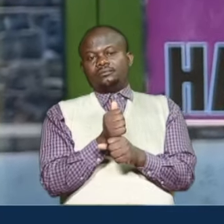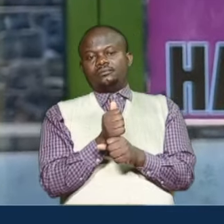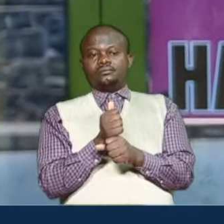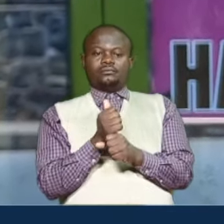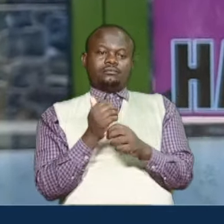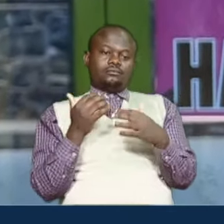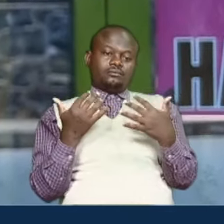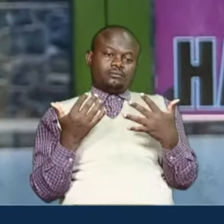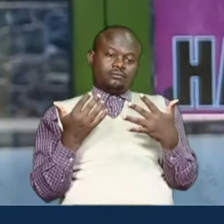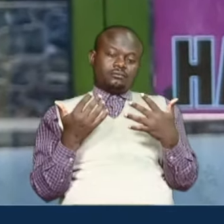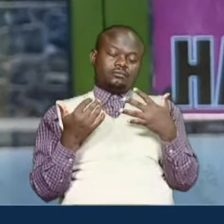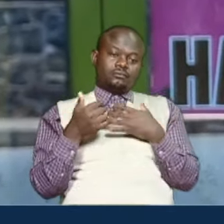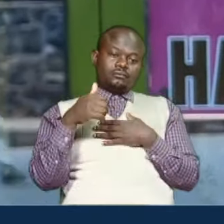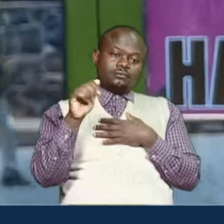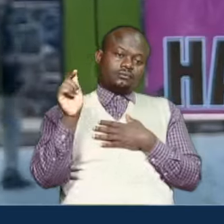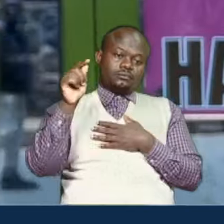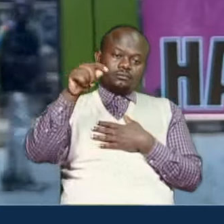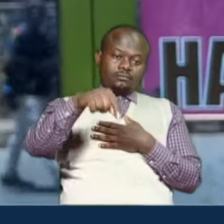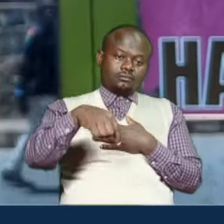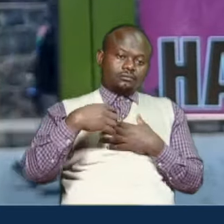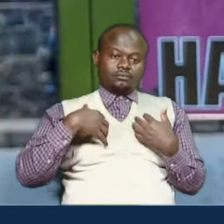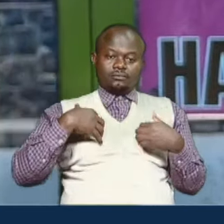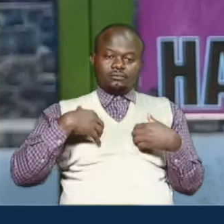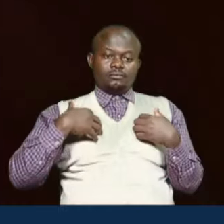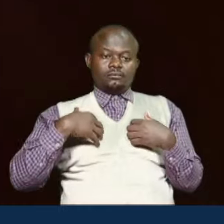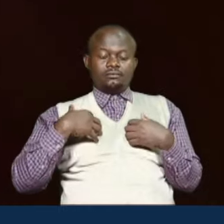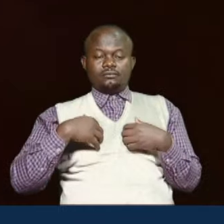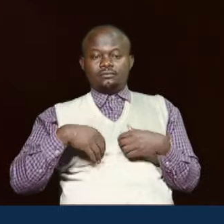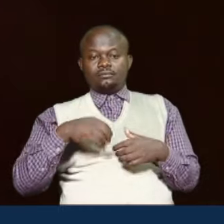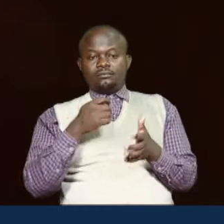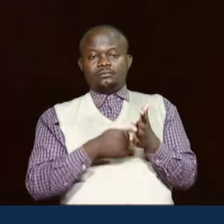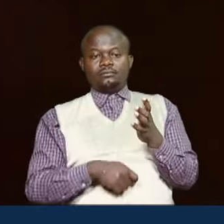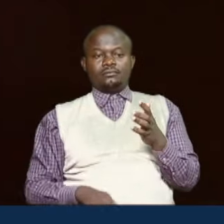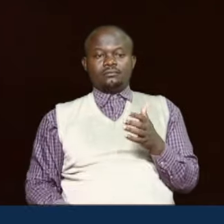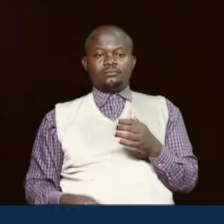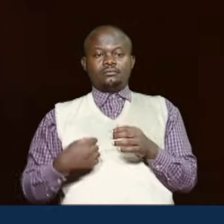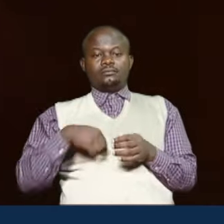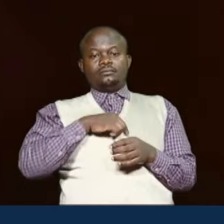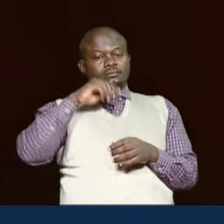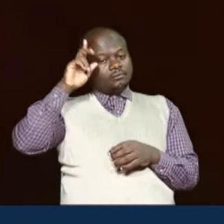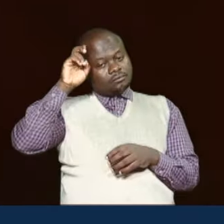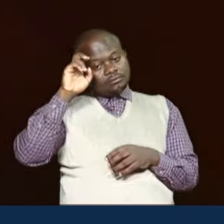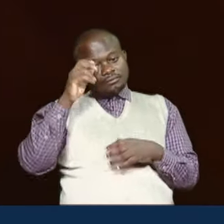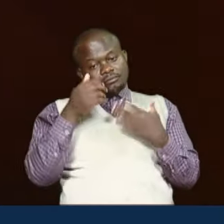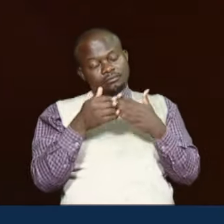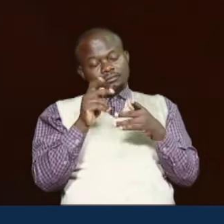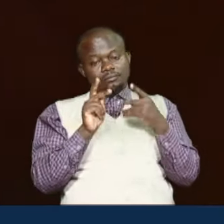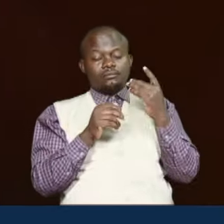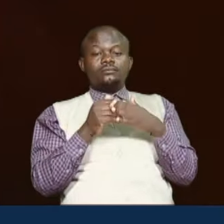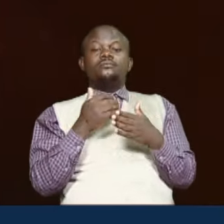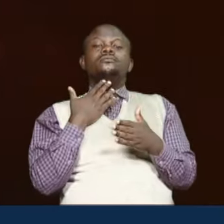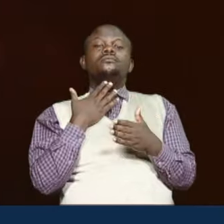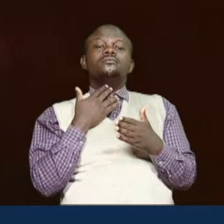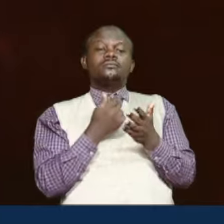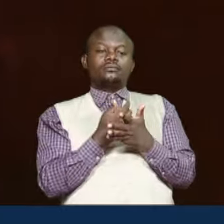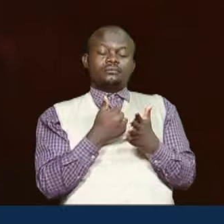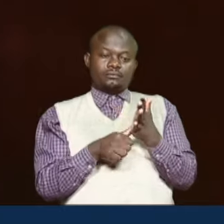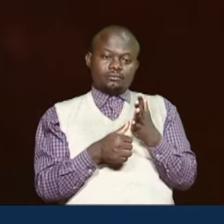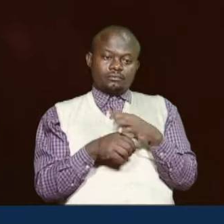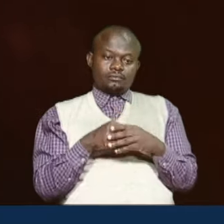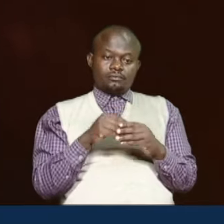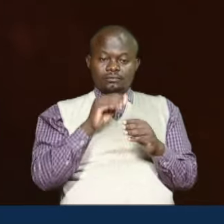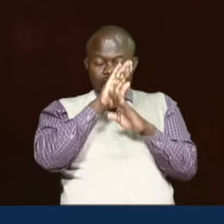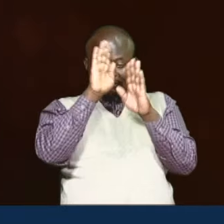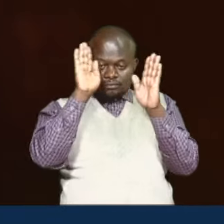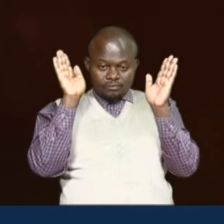ahubwo baza bashishikajwe no kuza kuduha. Ntekereza rero ko ari uko abantu batabyumvise neza ngo basobanukirwe